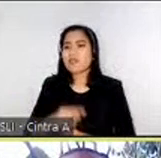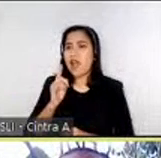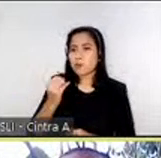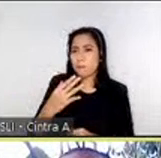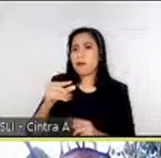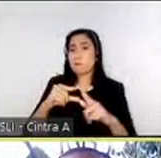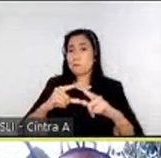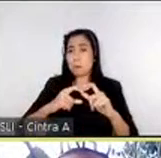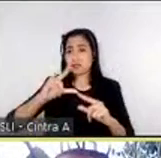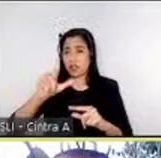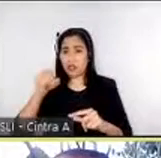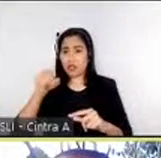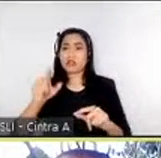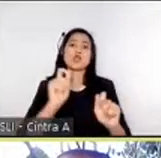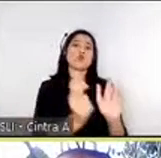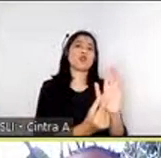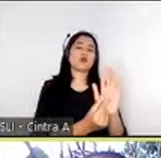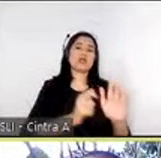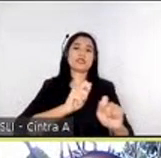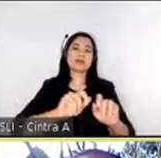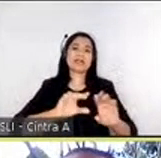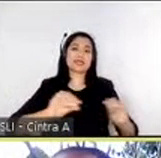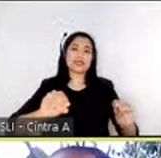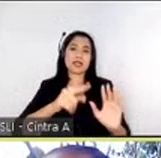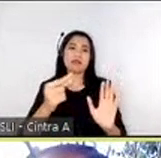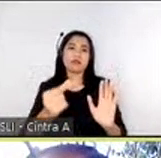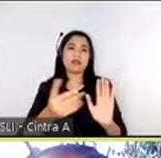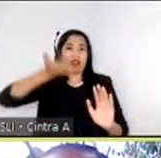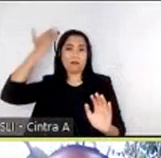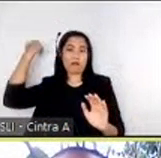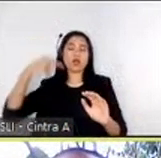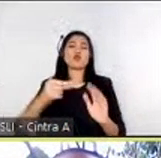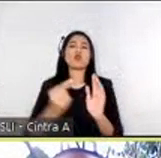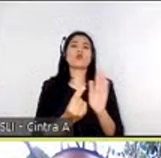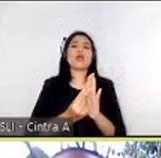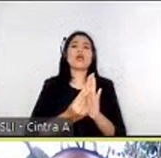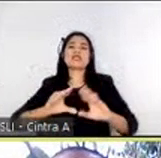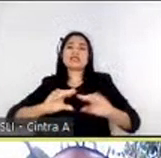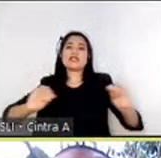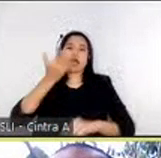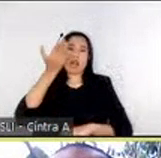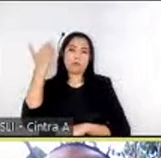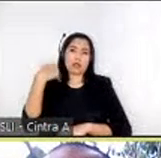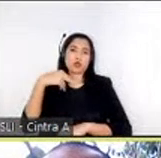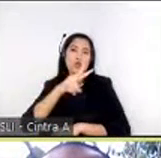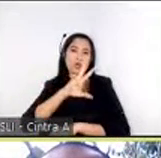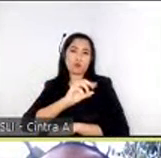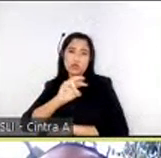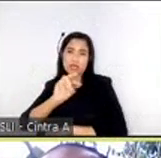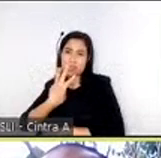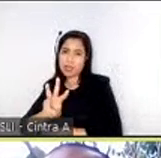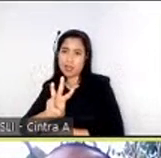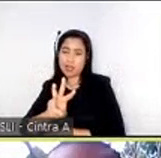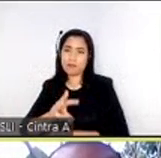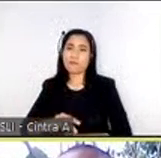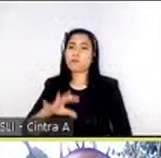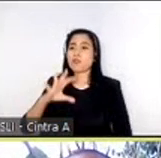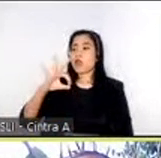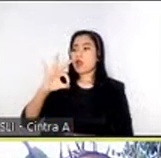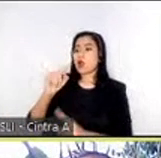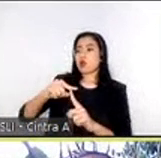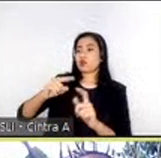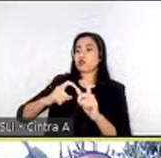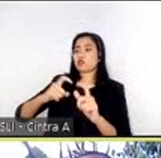undang-undang eh ketenagakerjaan yang lama tahun 2003 outsourcing itu tidak ada batasannya lagi